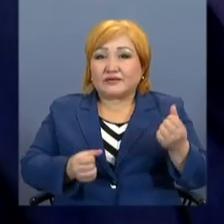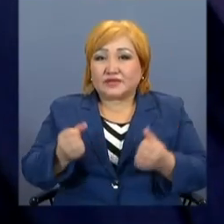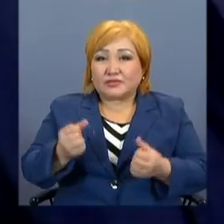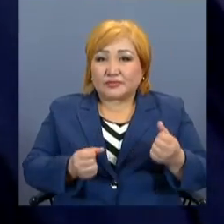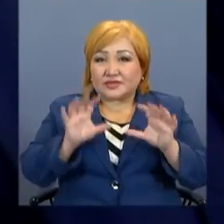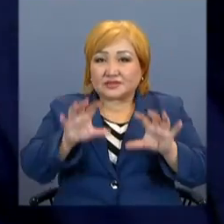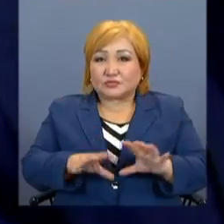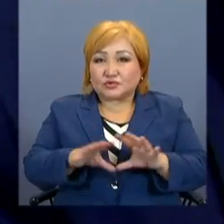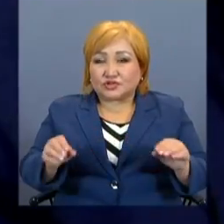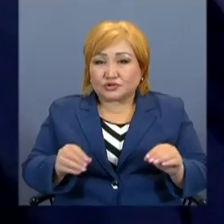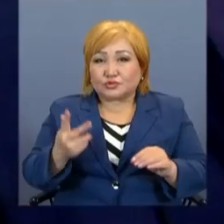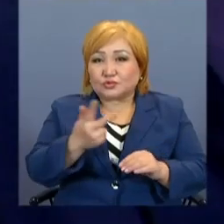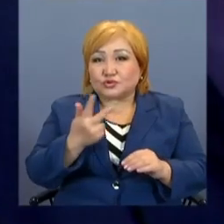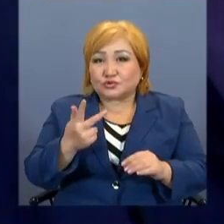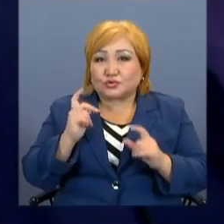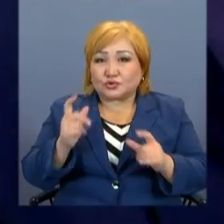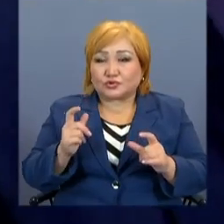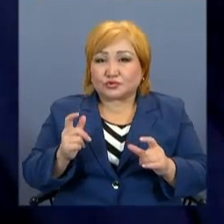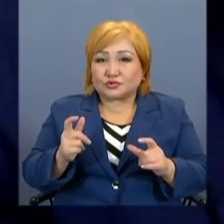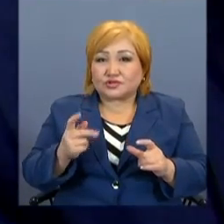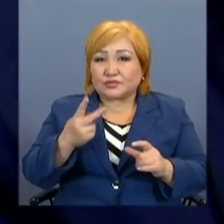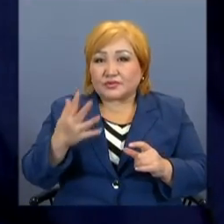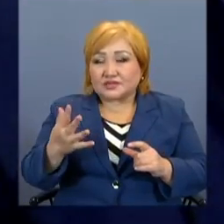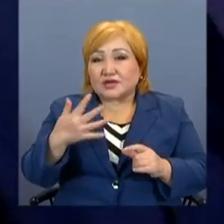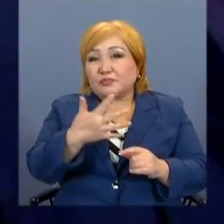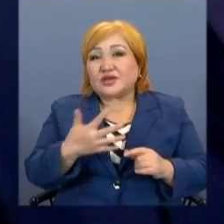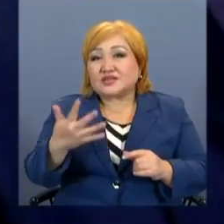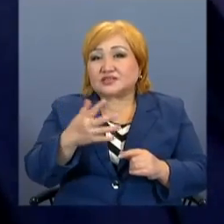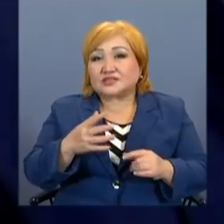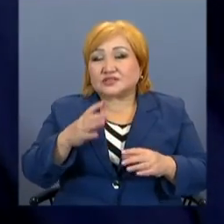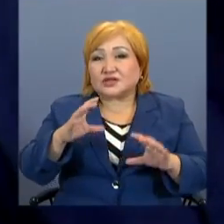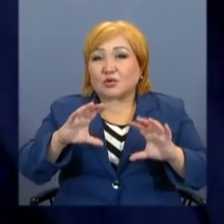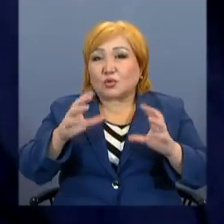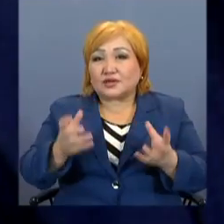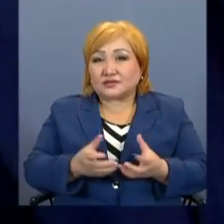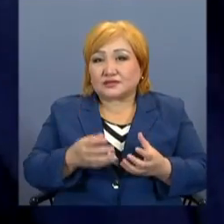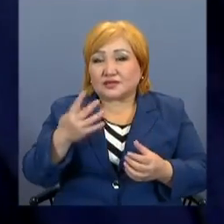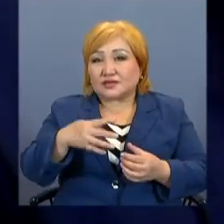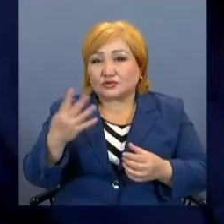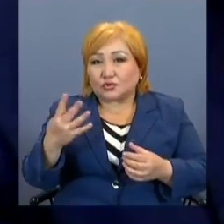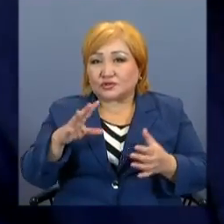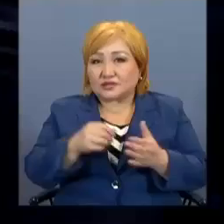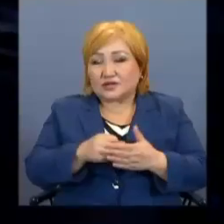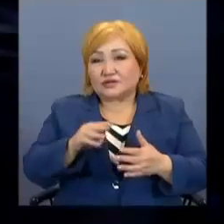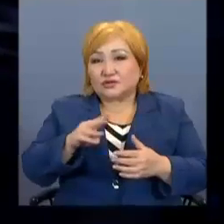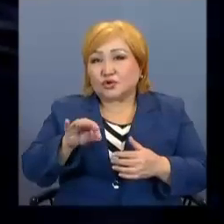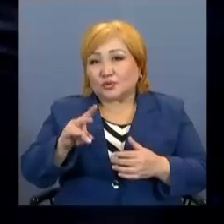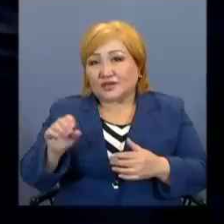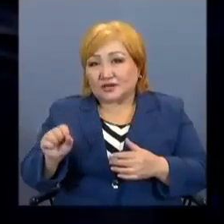3 білікті болса 25, 5 білікті болса 40 тоннаға дейін, жаңа тіркемелер болса 44 тоннаға дейін рұқсат берілген.